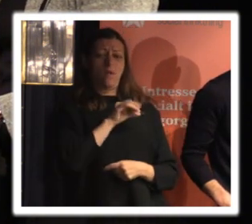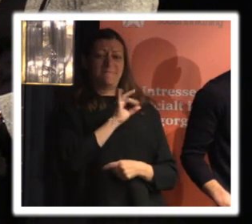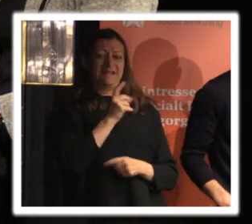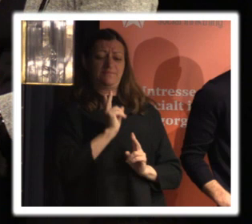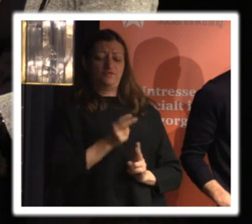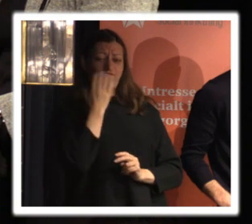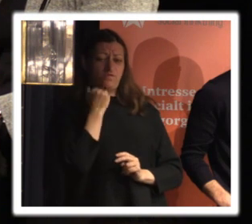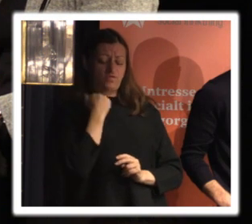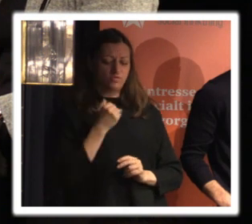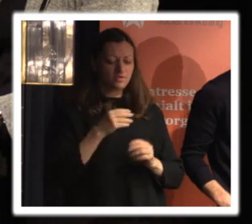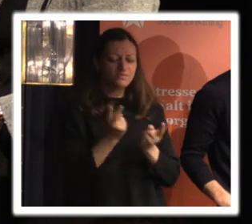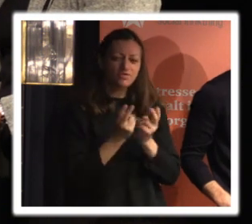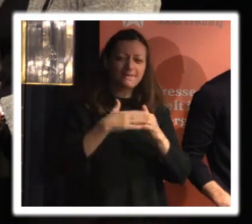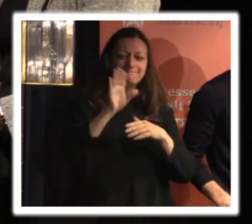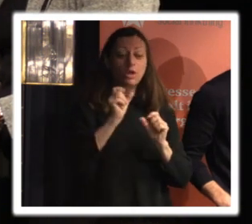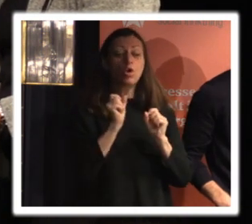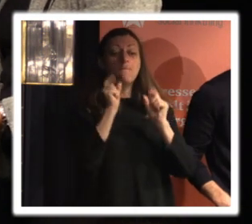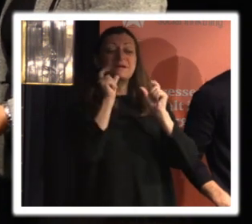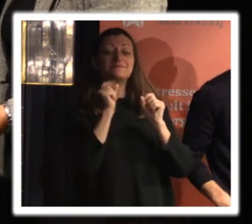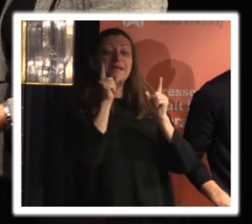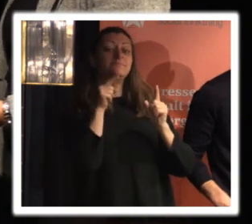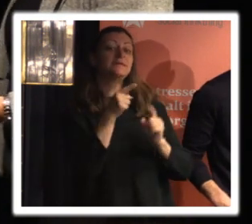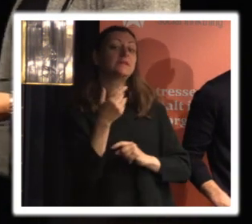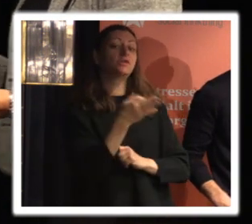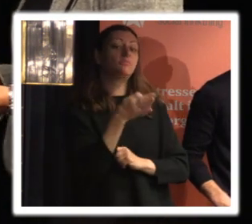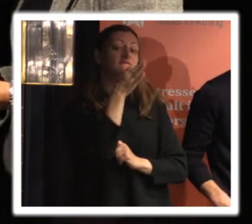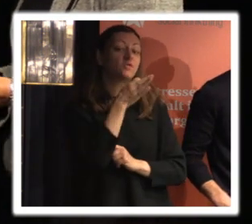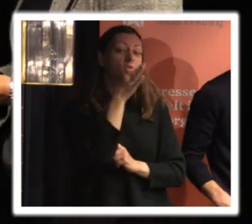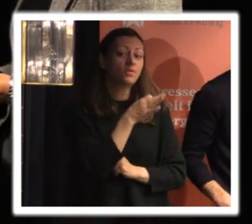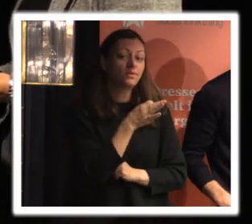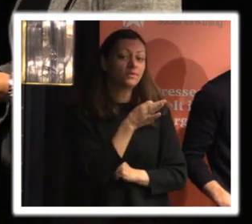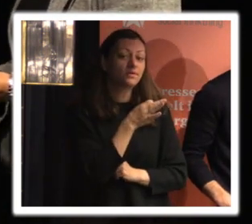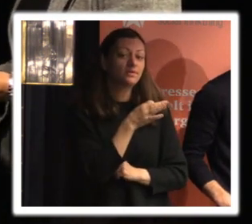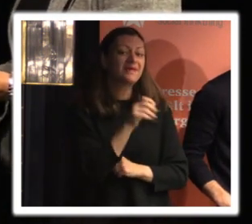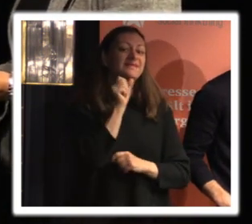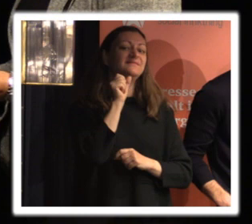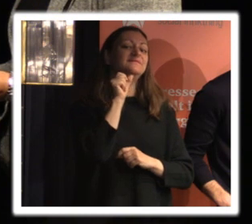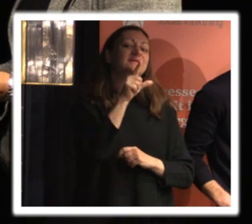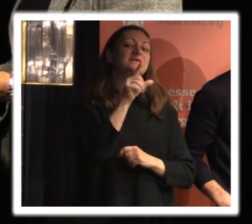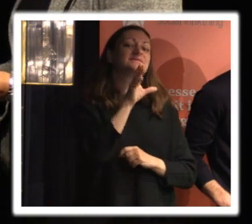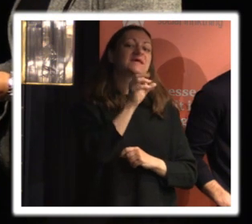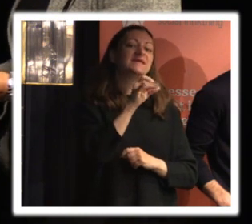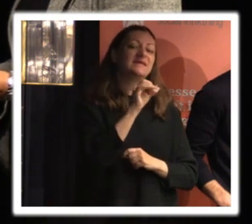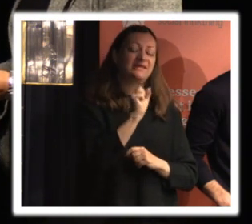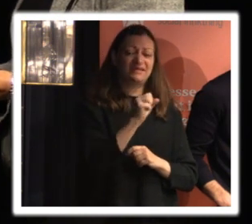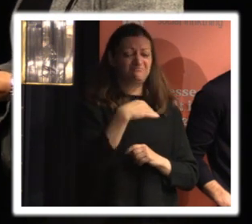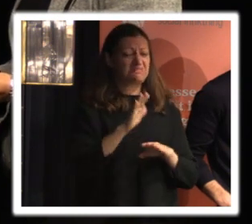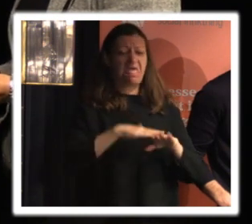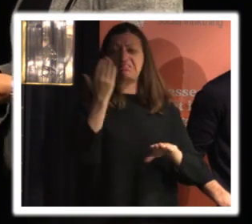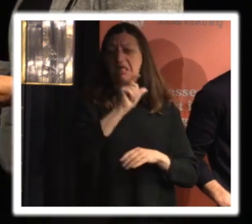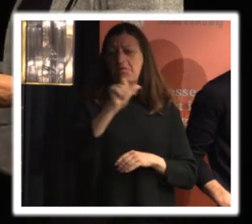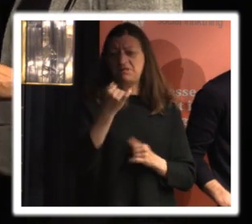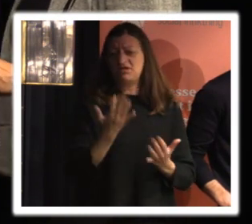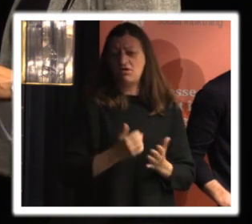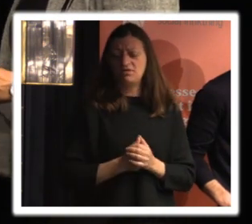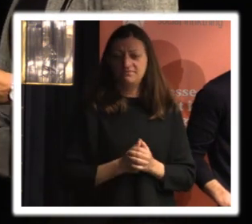mer uppmärksamhet på de här frågorna idag digitalisering inget hett ämne så det är väl lite det jag